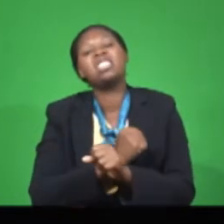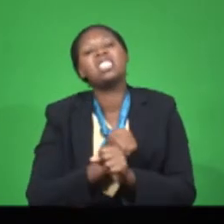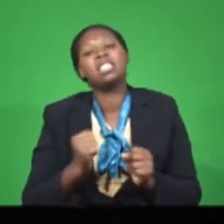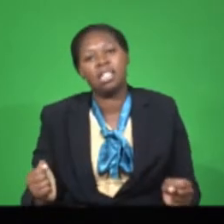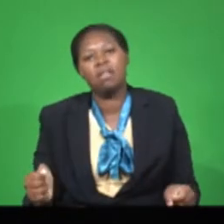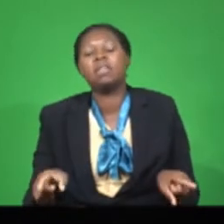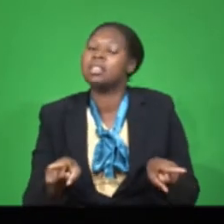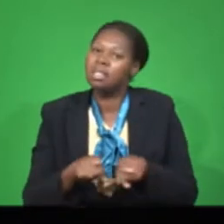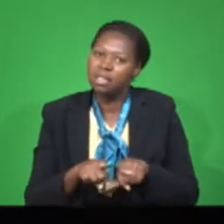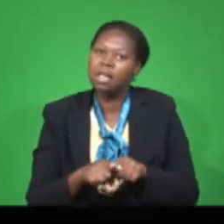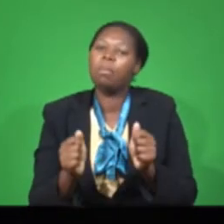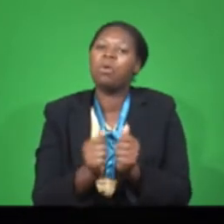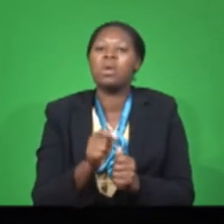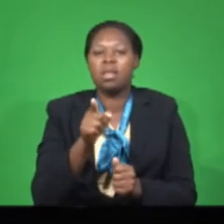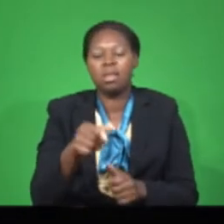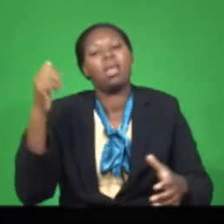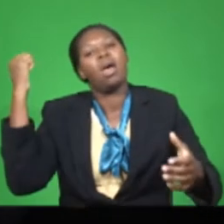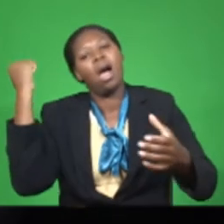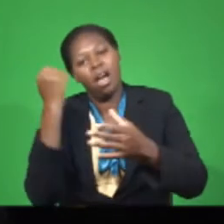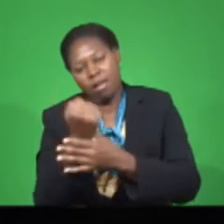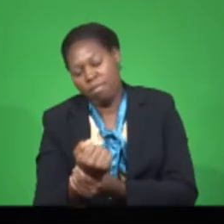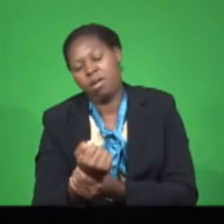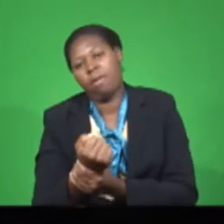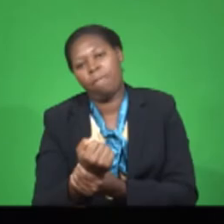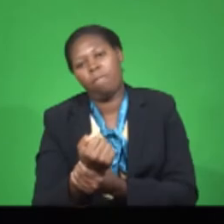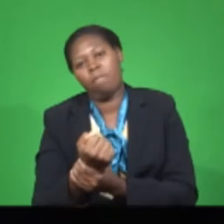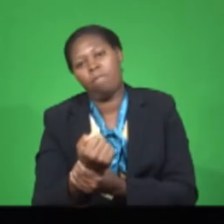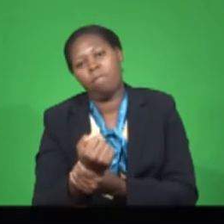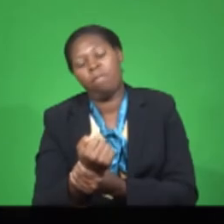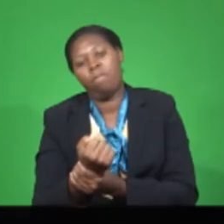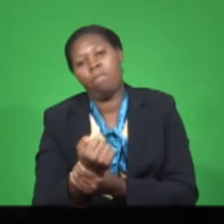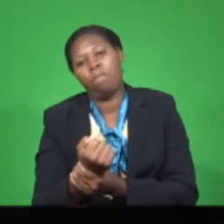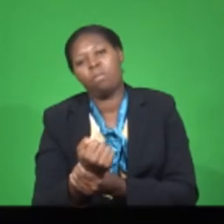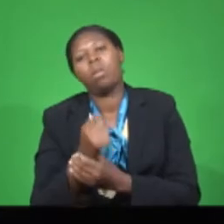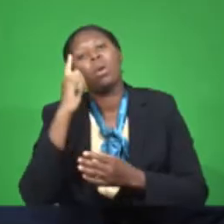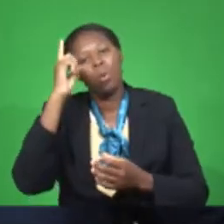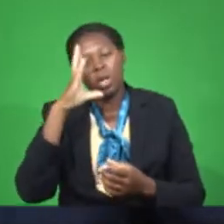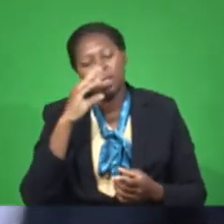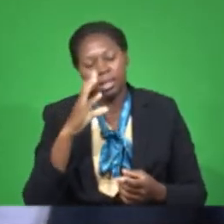Mwari akatozoti ndini Mwari waAbraham. Mwari iye anogona kuita Mwari wako.